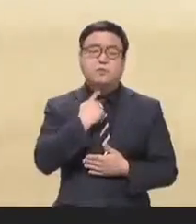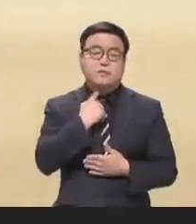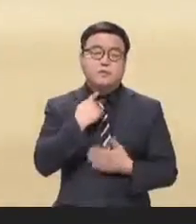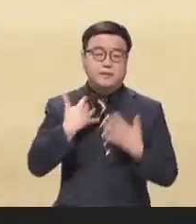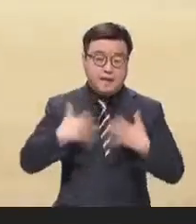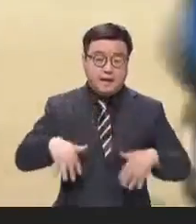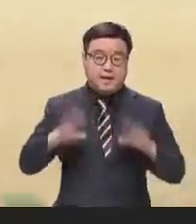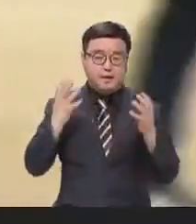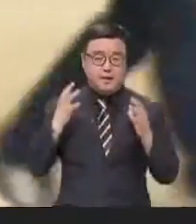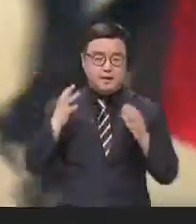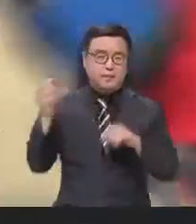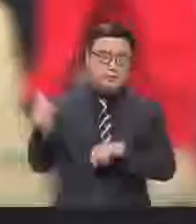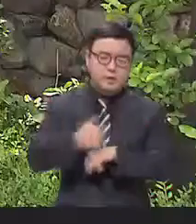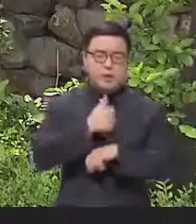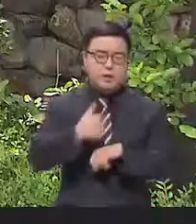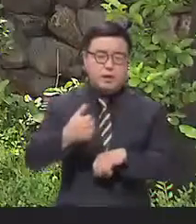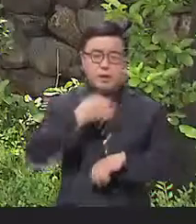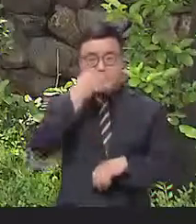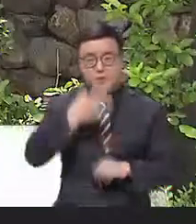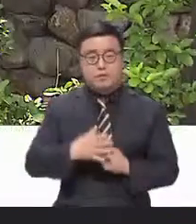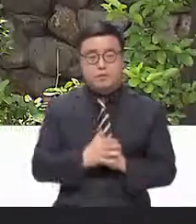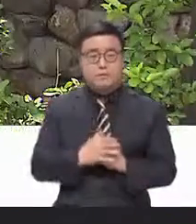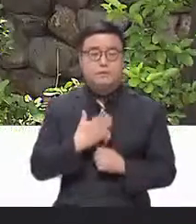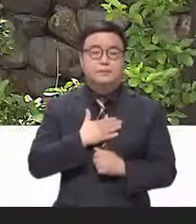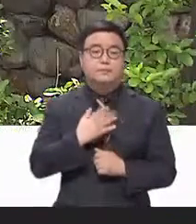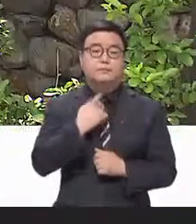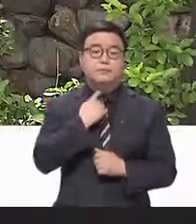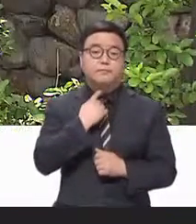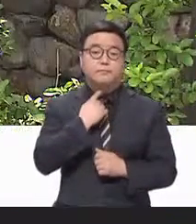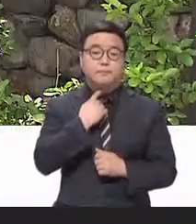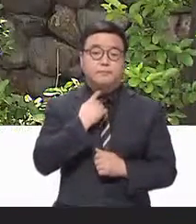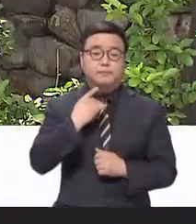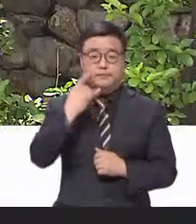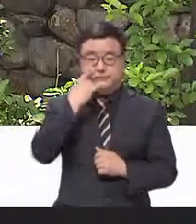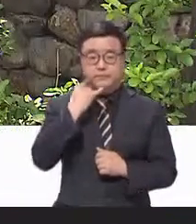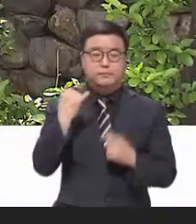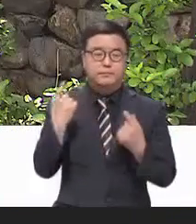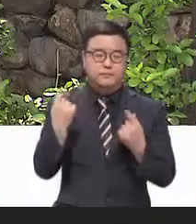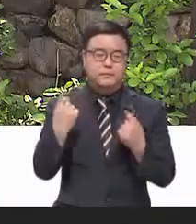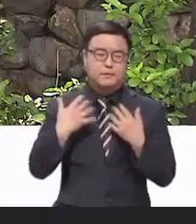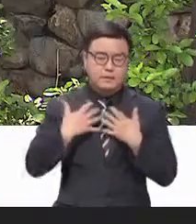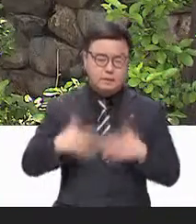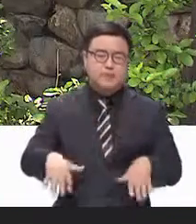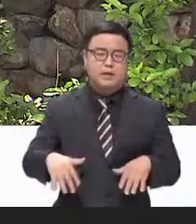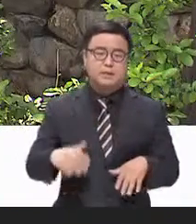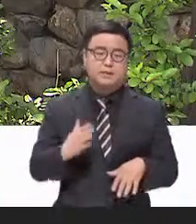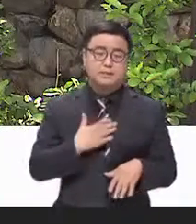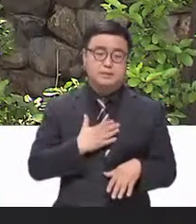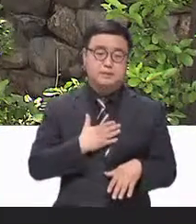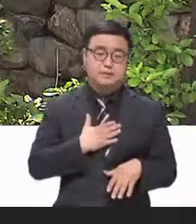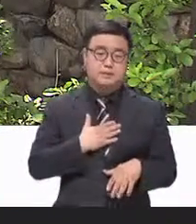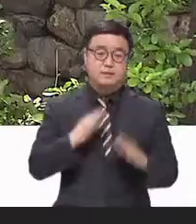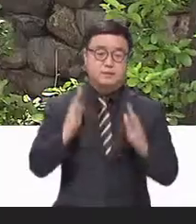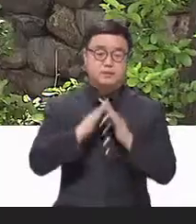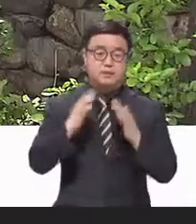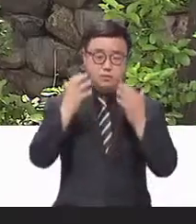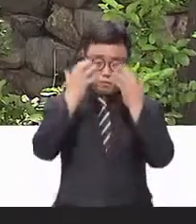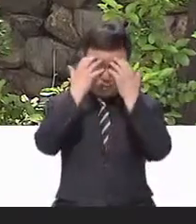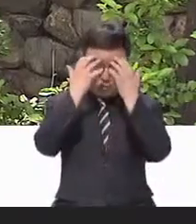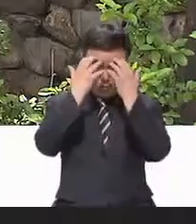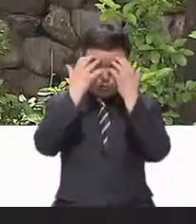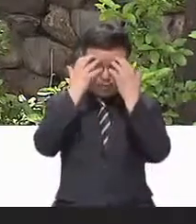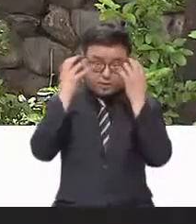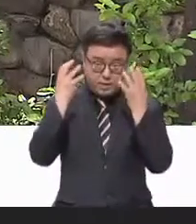매일 등하굣길이 고통입니다. 제가 좀 기관지가 엄마랑 같이 약해가지고 집에서 좀